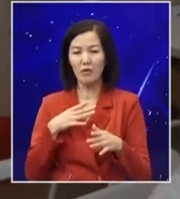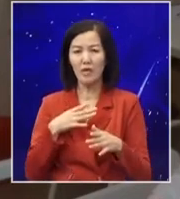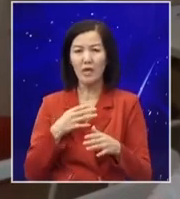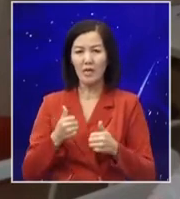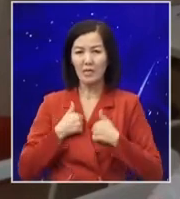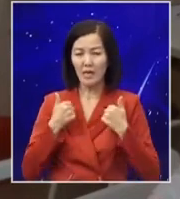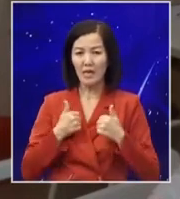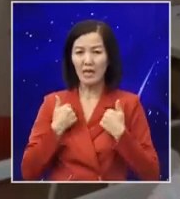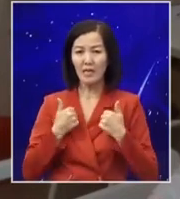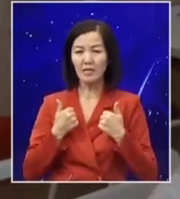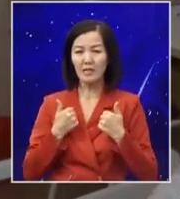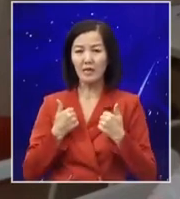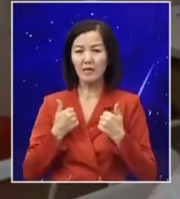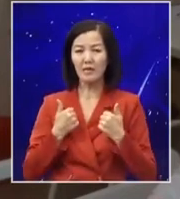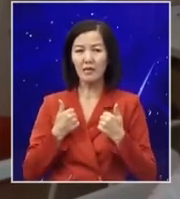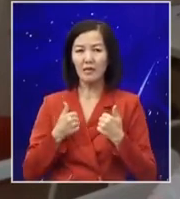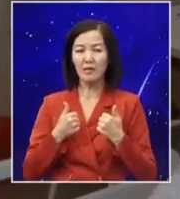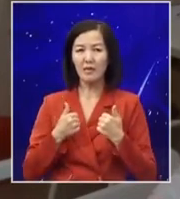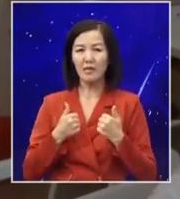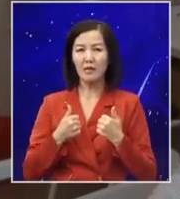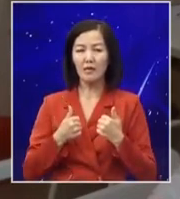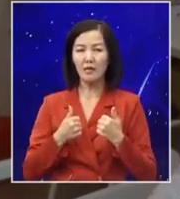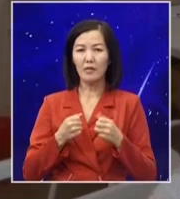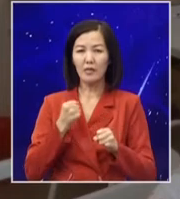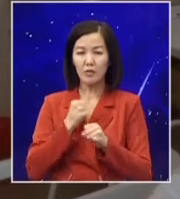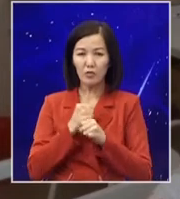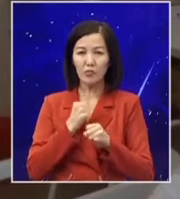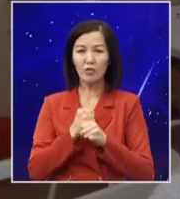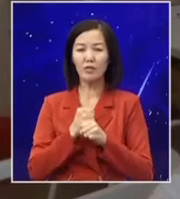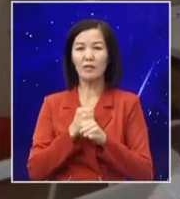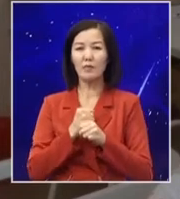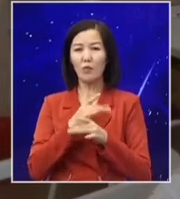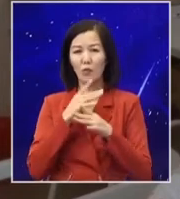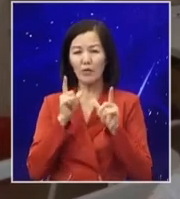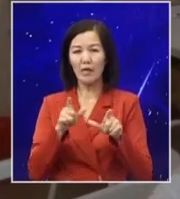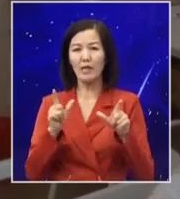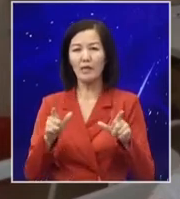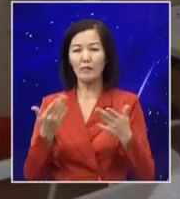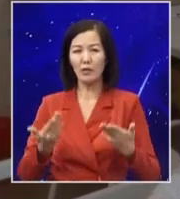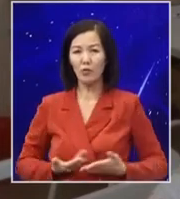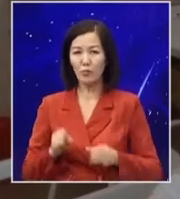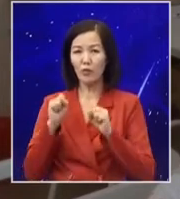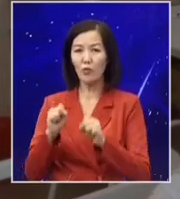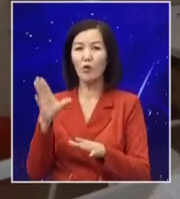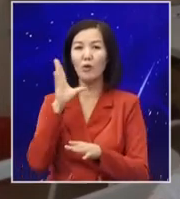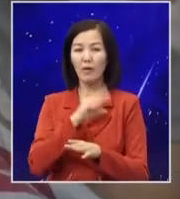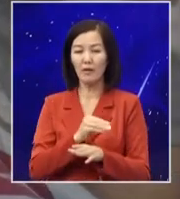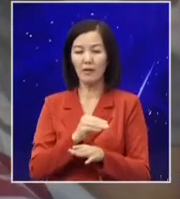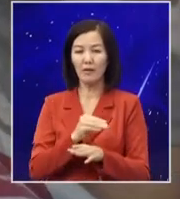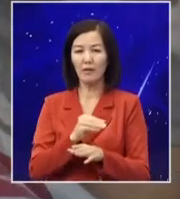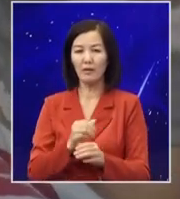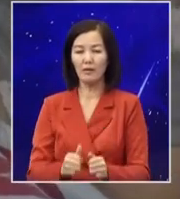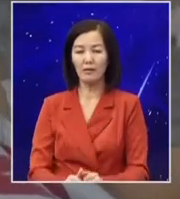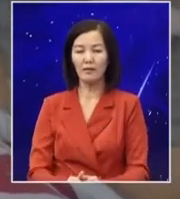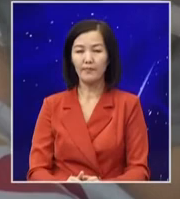аппараттар аздау болды кішкене. Барынша қолымыздан келгенше талай жанның, талай осы қала тұрғындарының өмірлерін алып